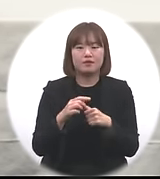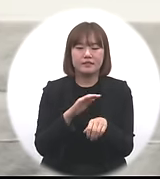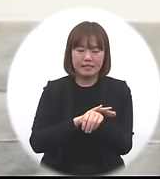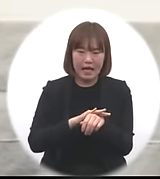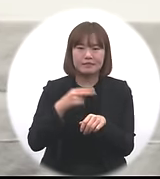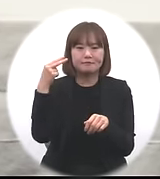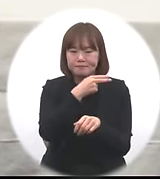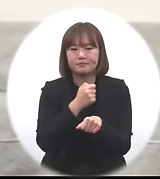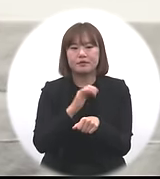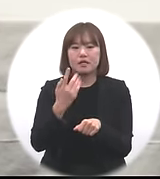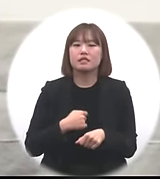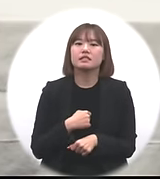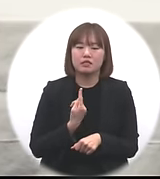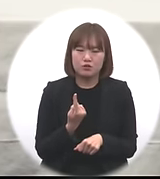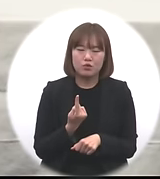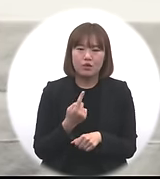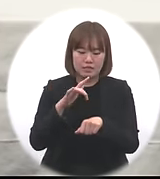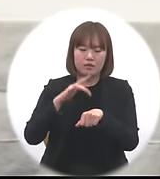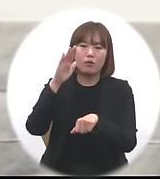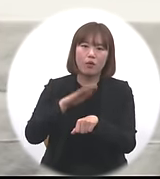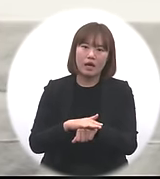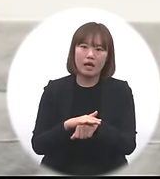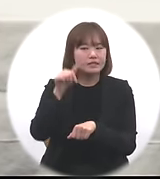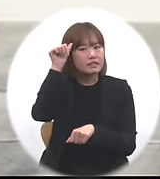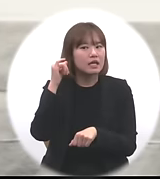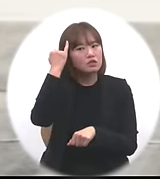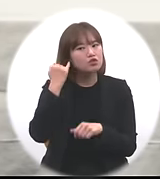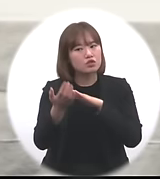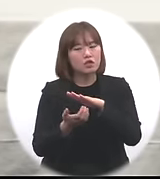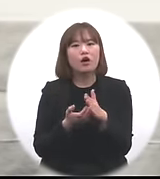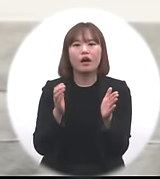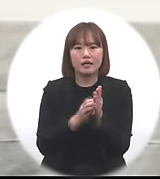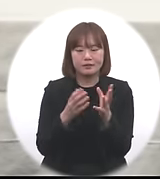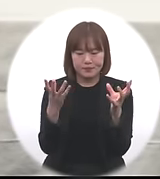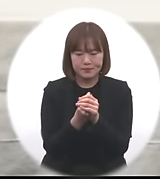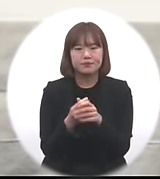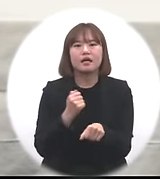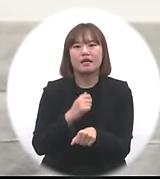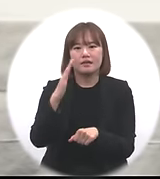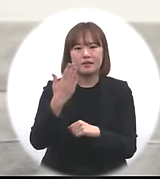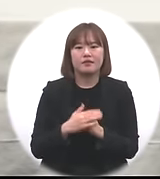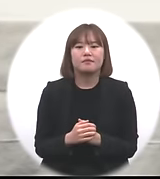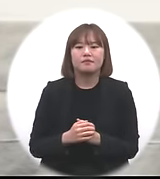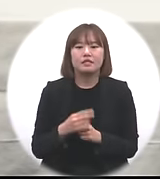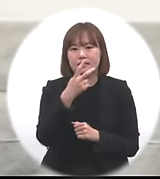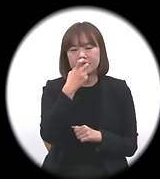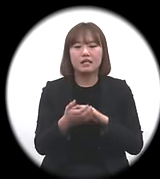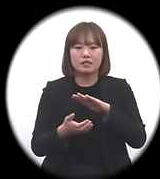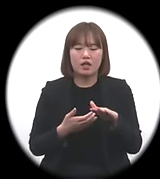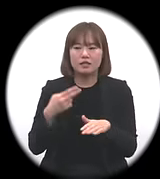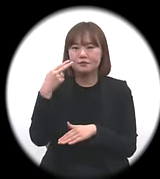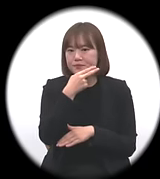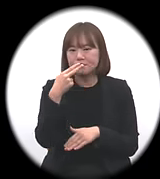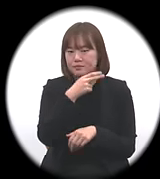다음에 잘 닦아야 된다는 얘기를 드렸어요. 이 스스로 닦는 습관이 사춘기 전까지는 완성이 돼 있어야 되는 겁니다.